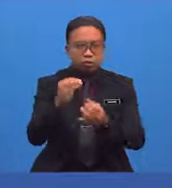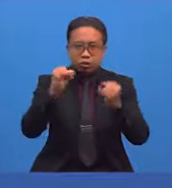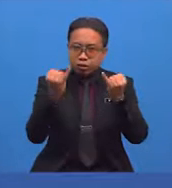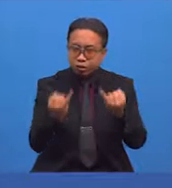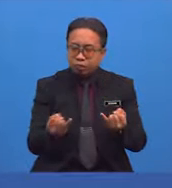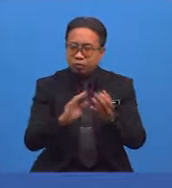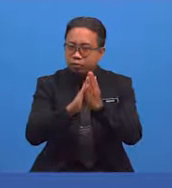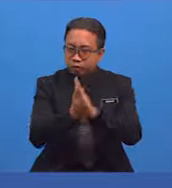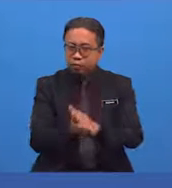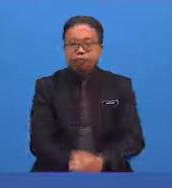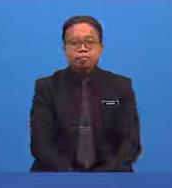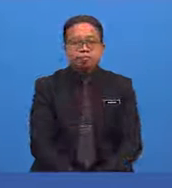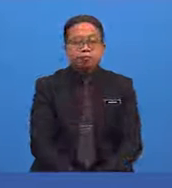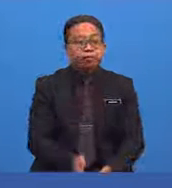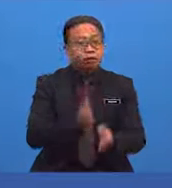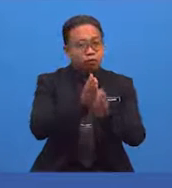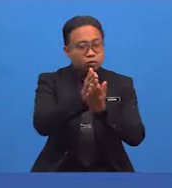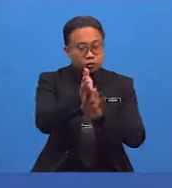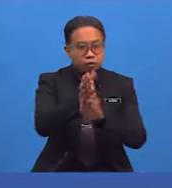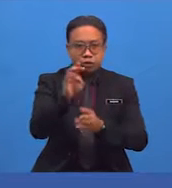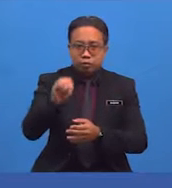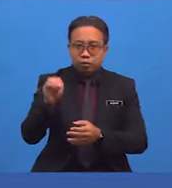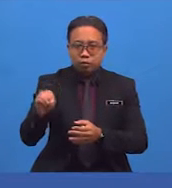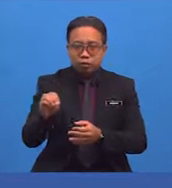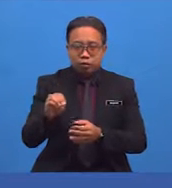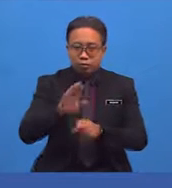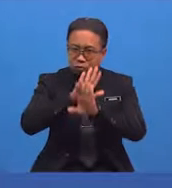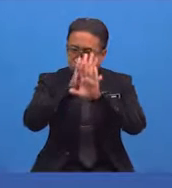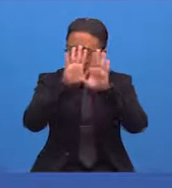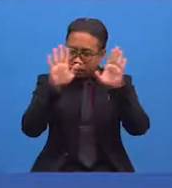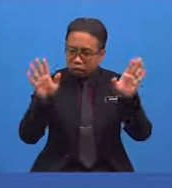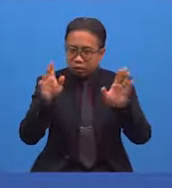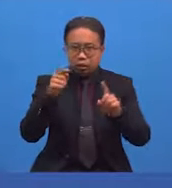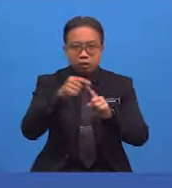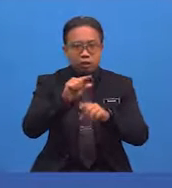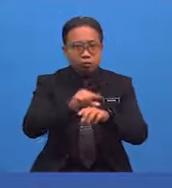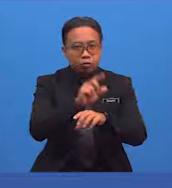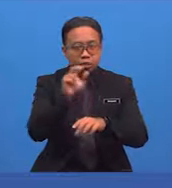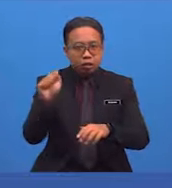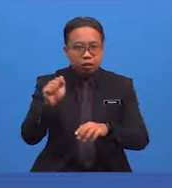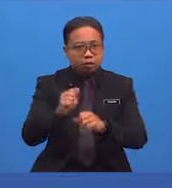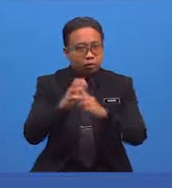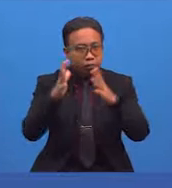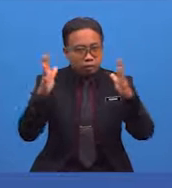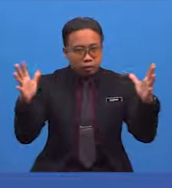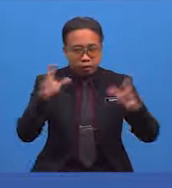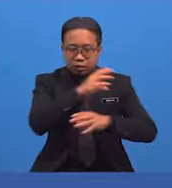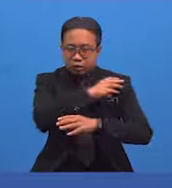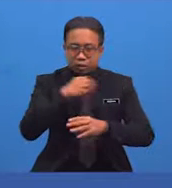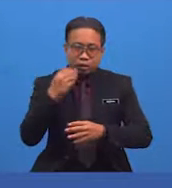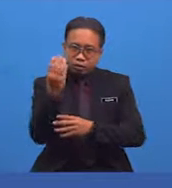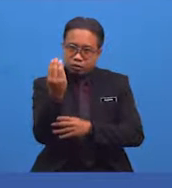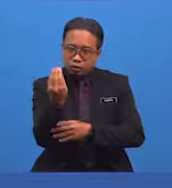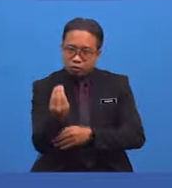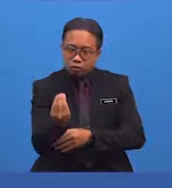berlaku. Seterusnya, murid-murid perlu menerangkan kegunaan pengembangan dan